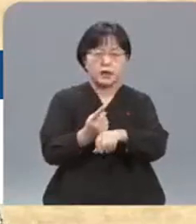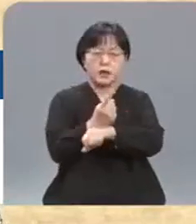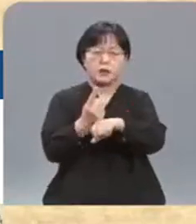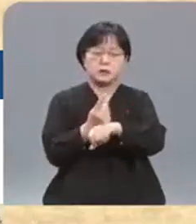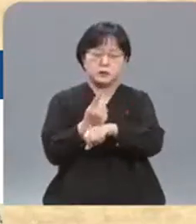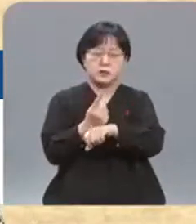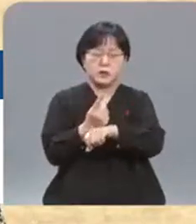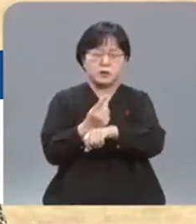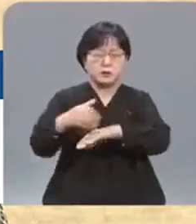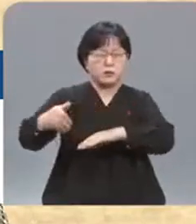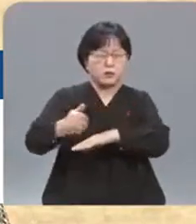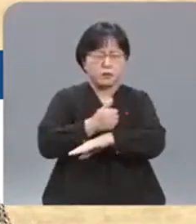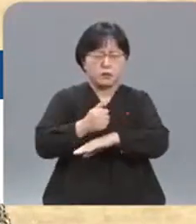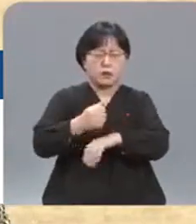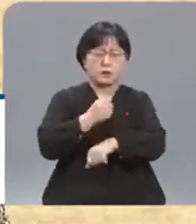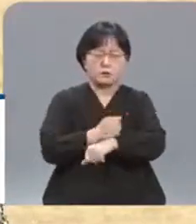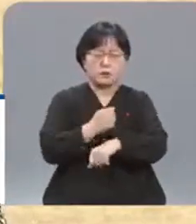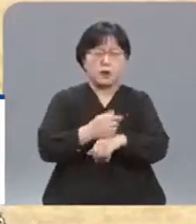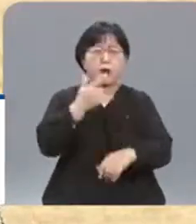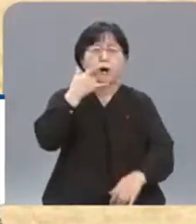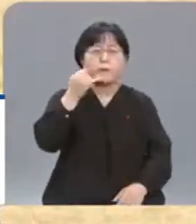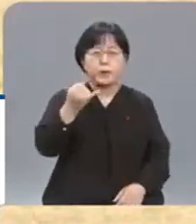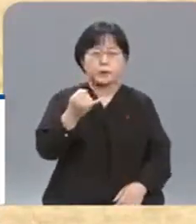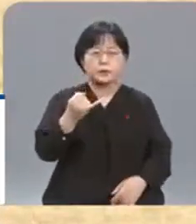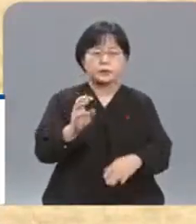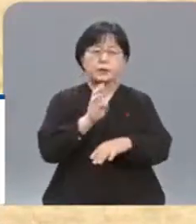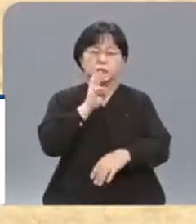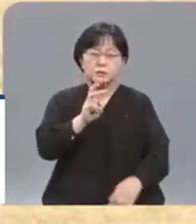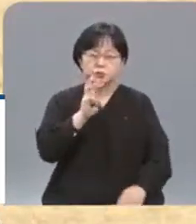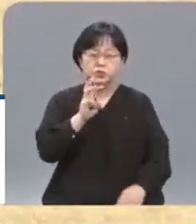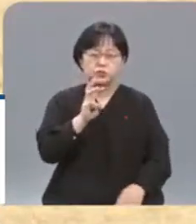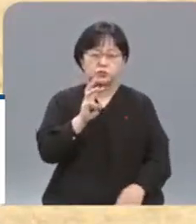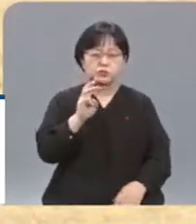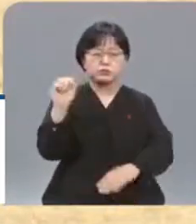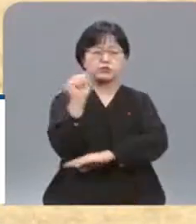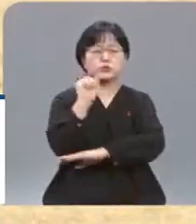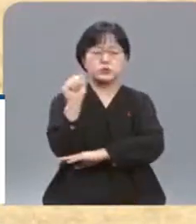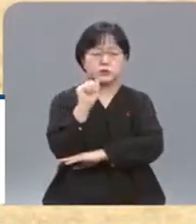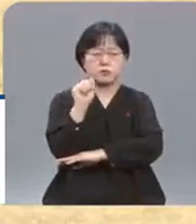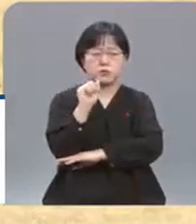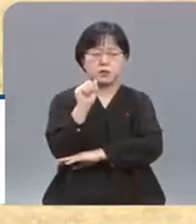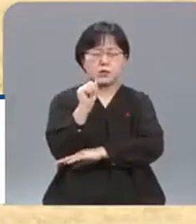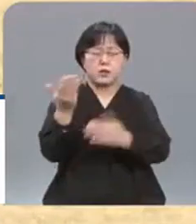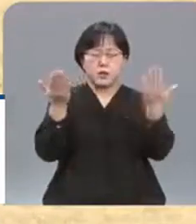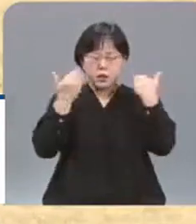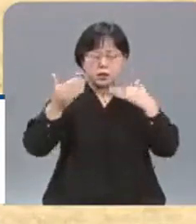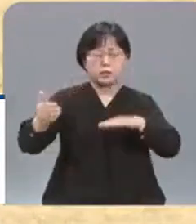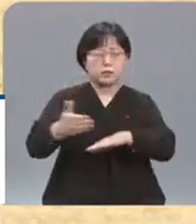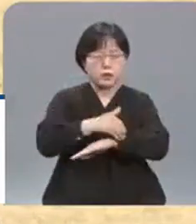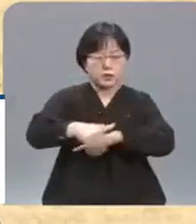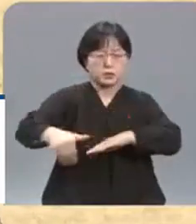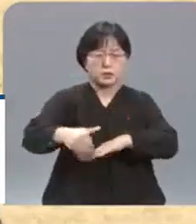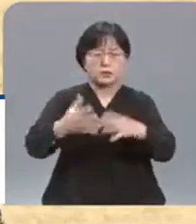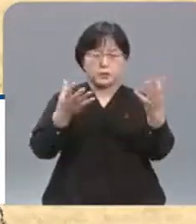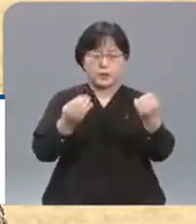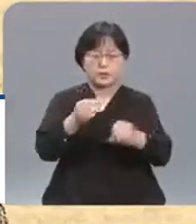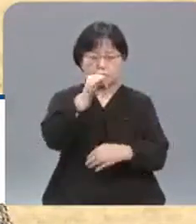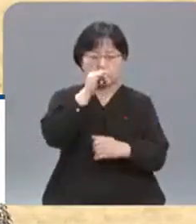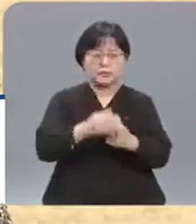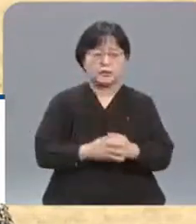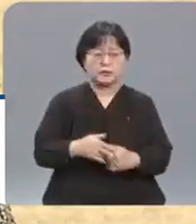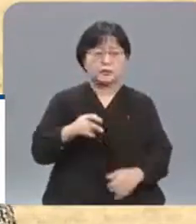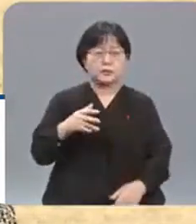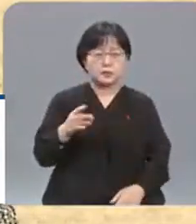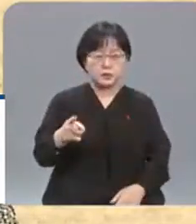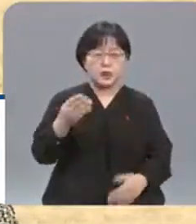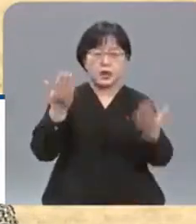1시간 가까이 타고 다니기도 하고 엄마들이 막 30분씩 자차로 이동해서 이렇게 학교를 보내는 경우가 되게 많거든요.